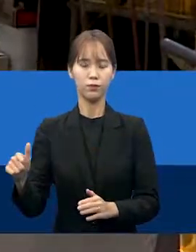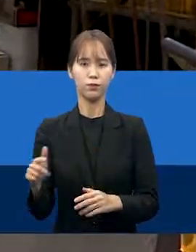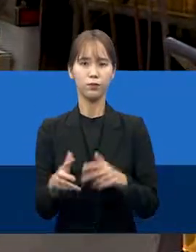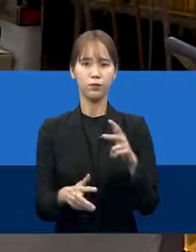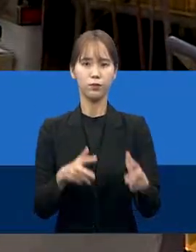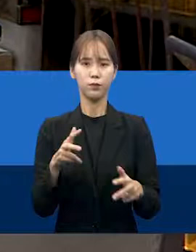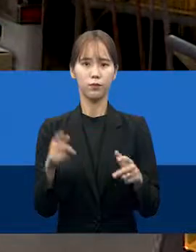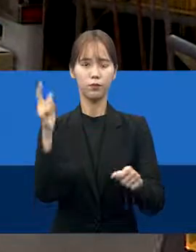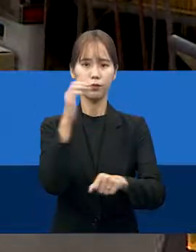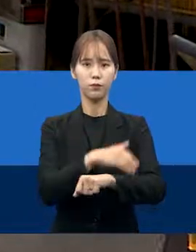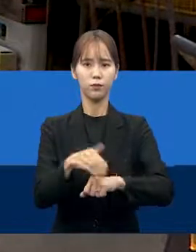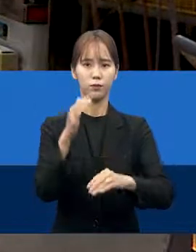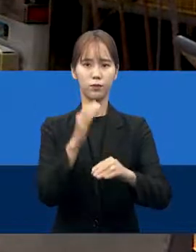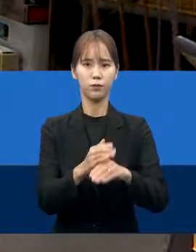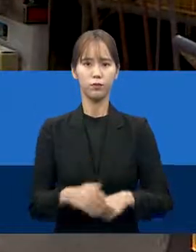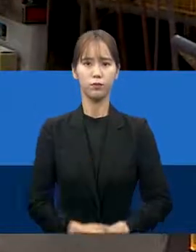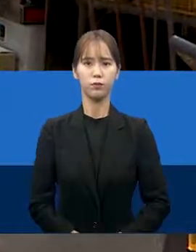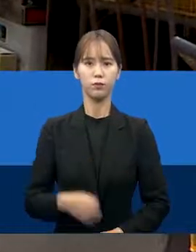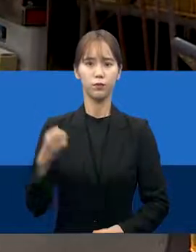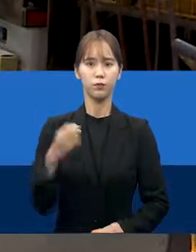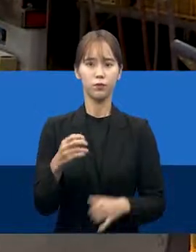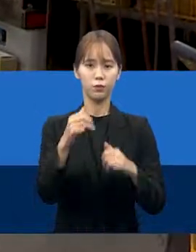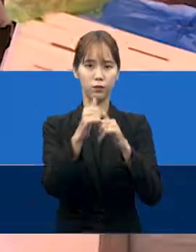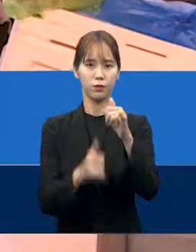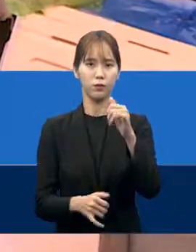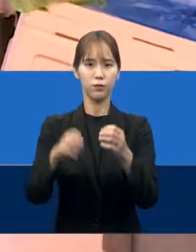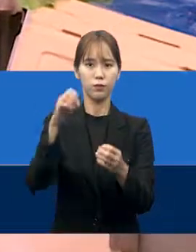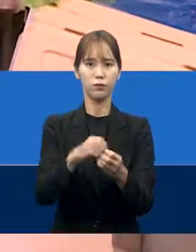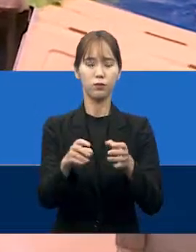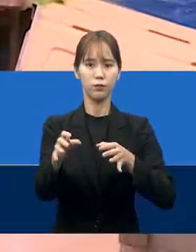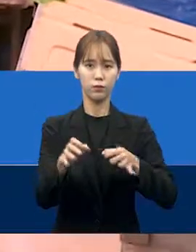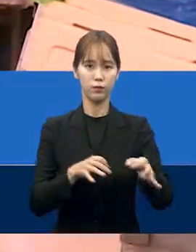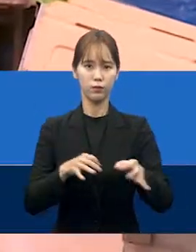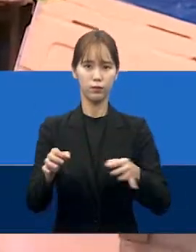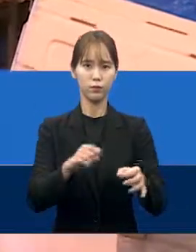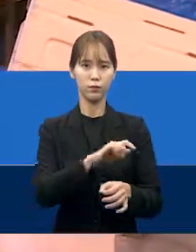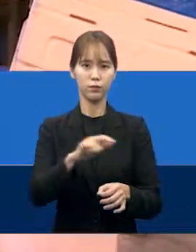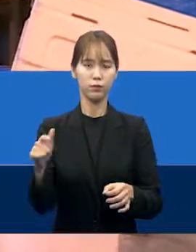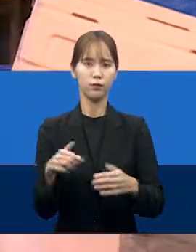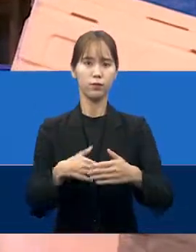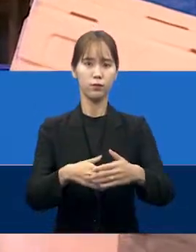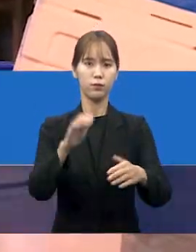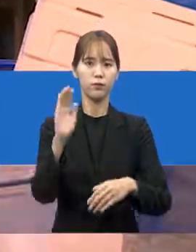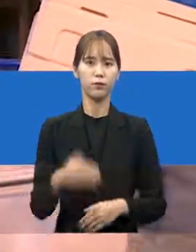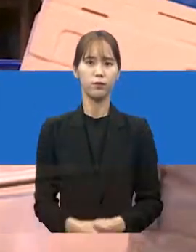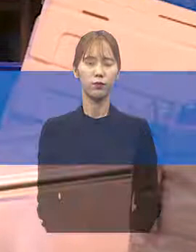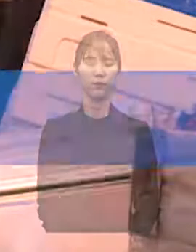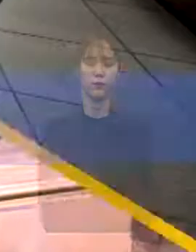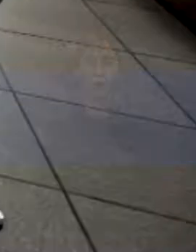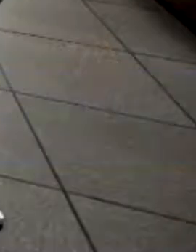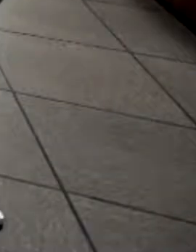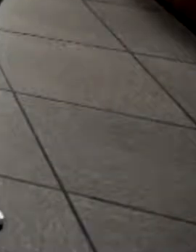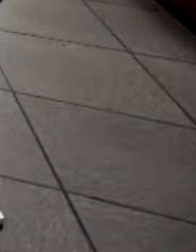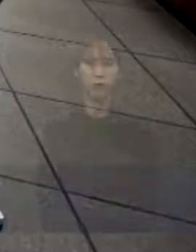대책을 진행할 예정이며 전통시장 활성화를 위한 추석 명절 이벤트 행사도 개최됩니다.